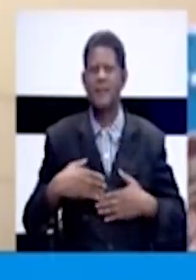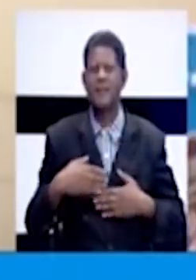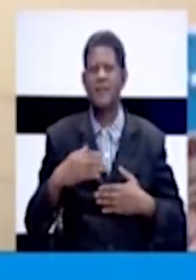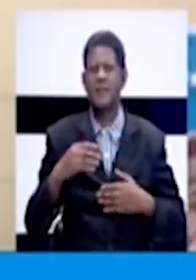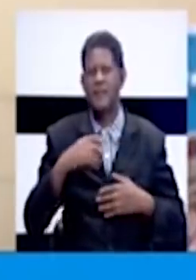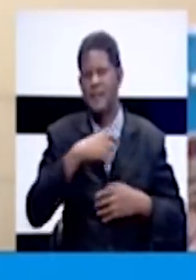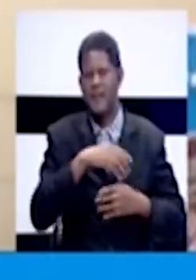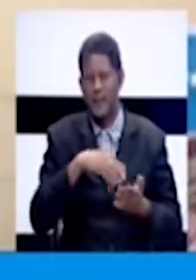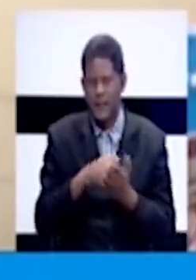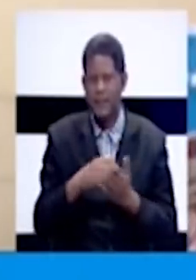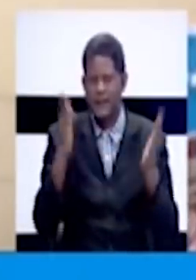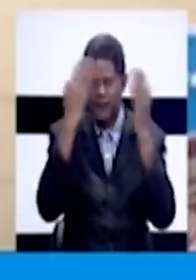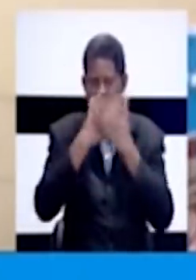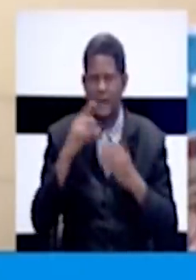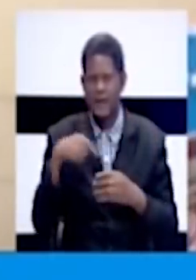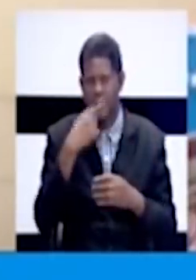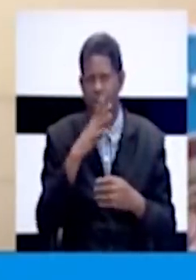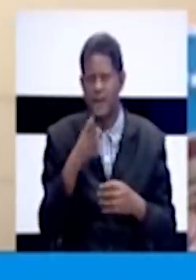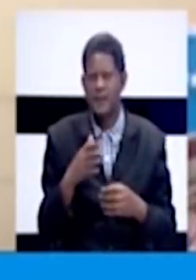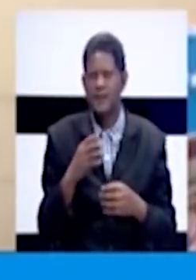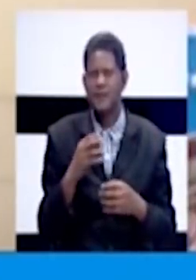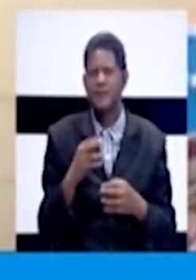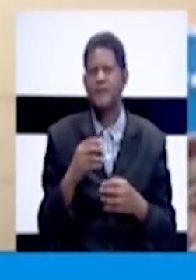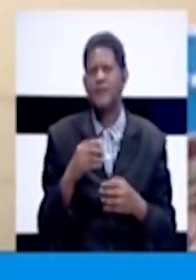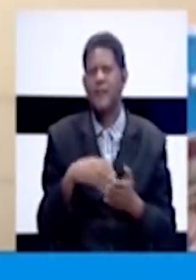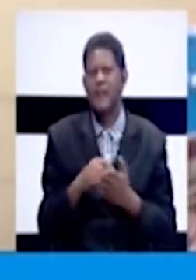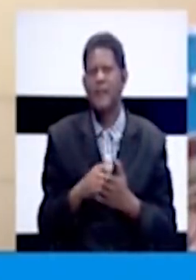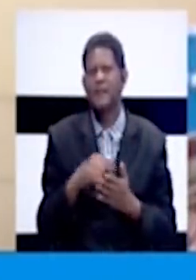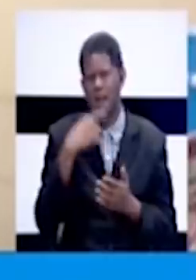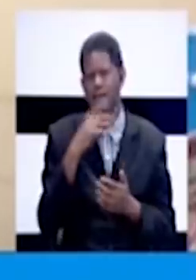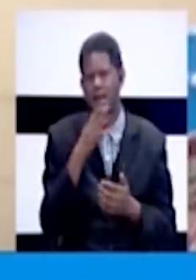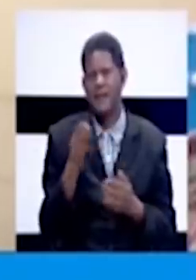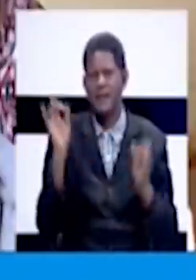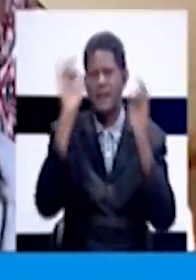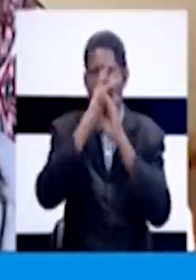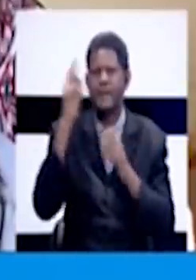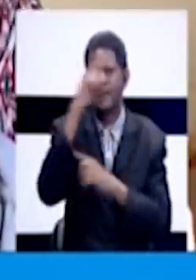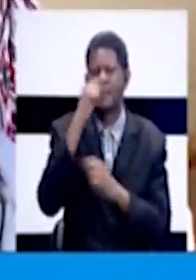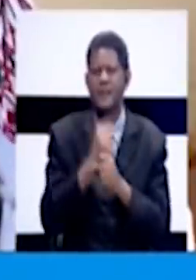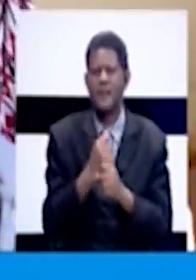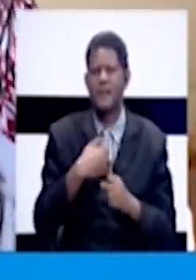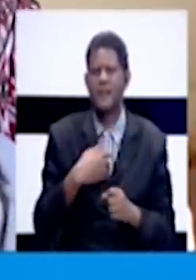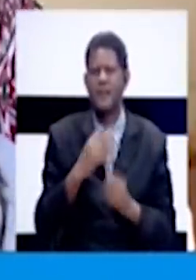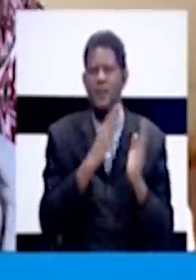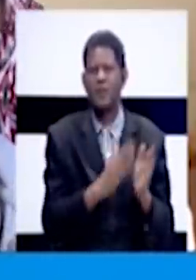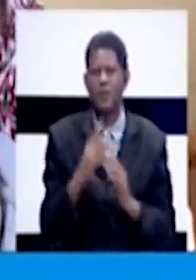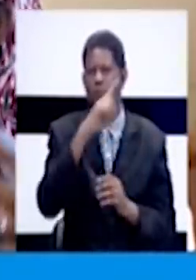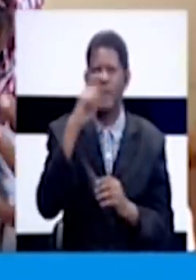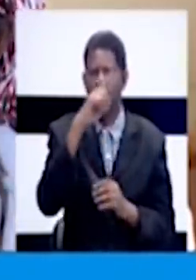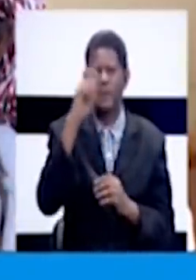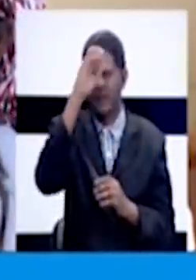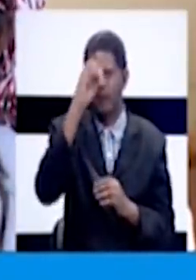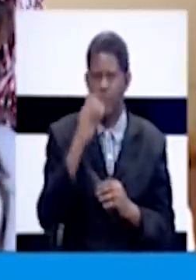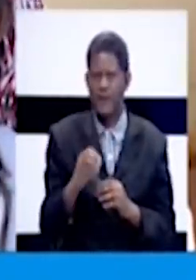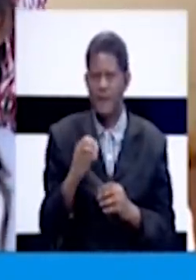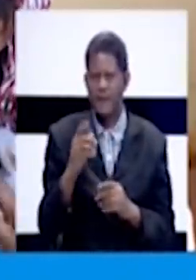دخيمنا صلميتنا خيبنا صلصا كاي صلصبنا دخامنا ليت نمس قطرن كنسرح زلنا لونتنا ميت بميت عوت حرسبنا بتم